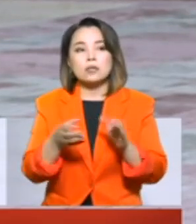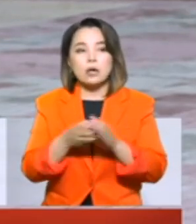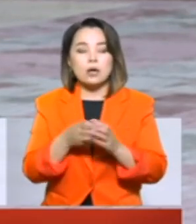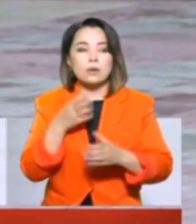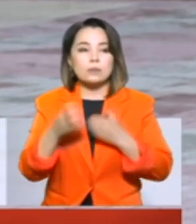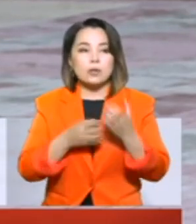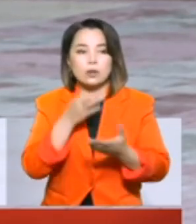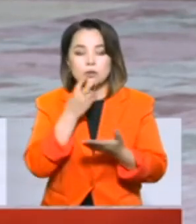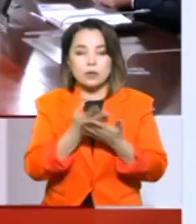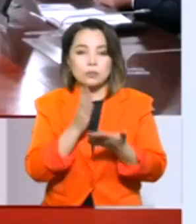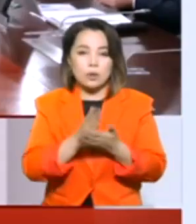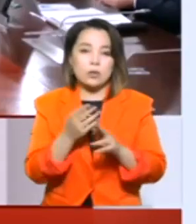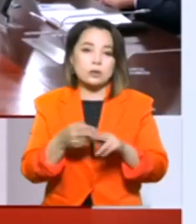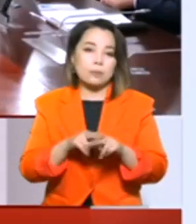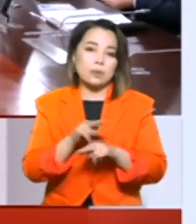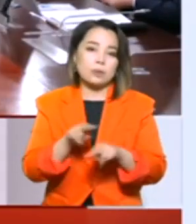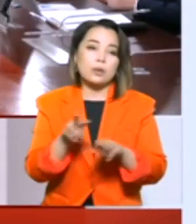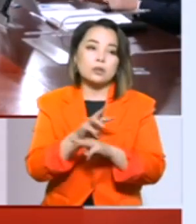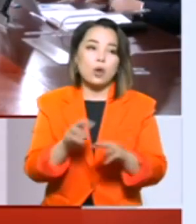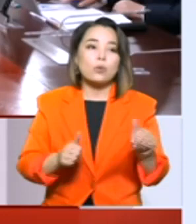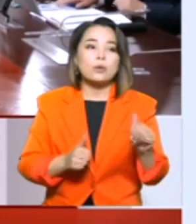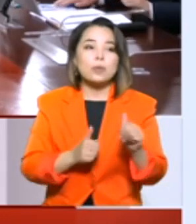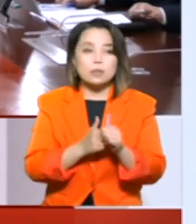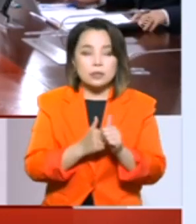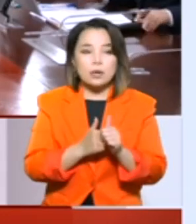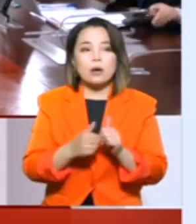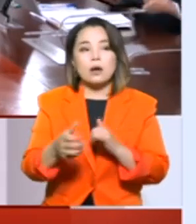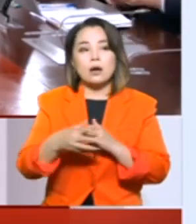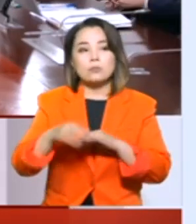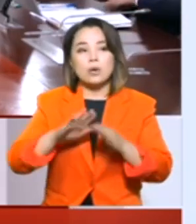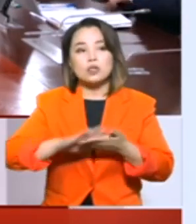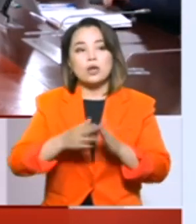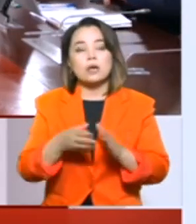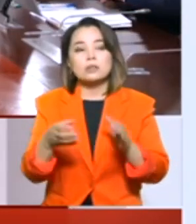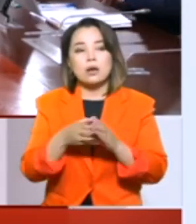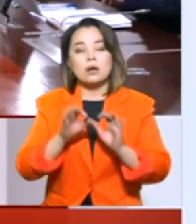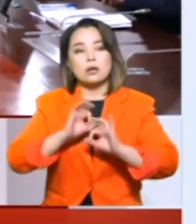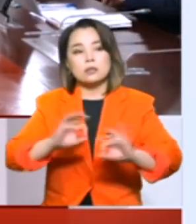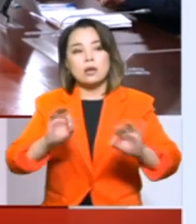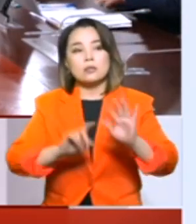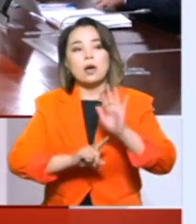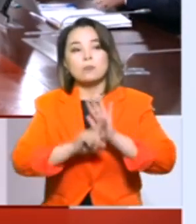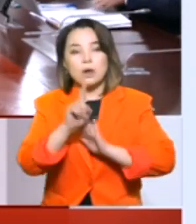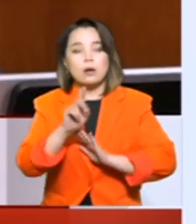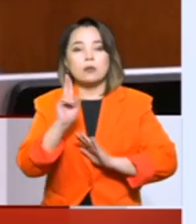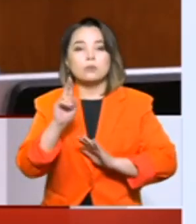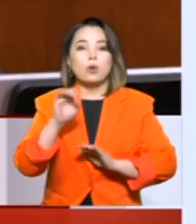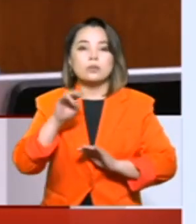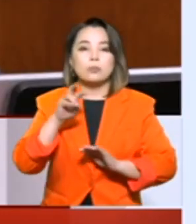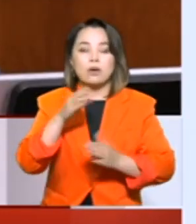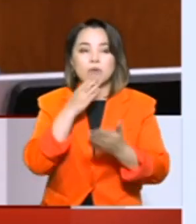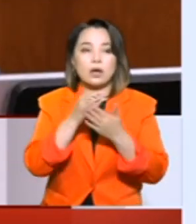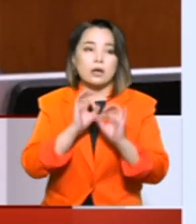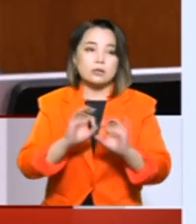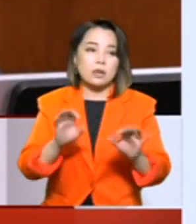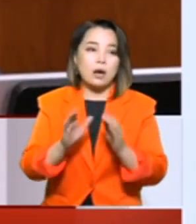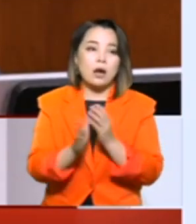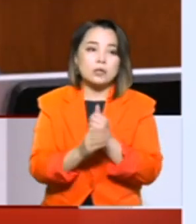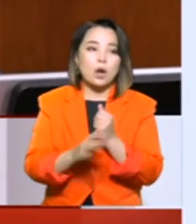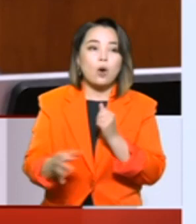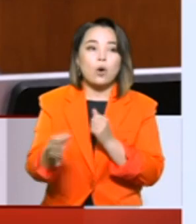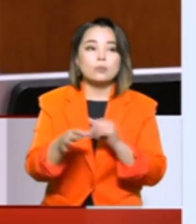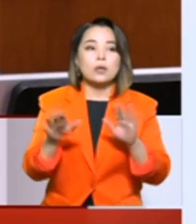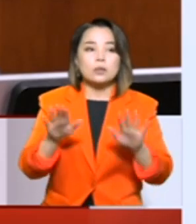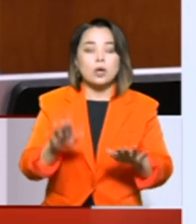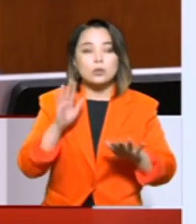алаңдатпай қоймайды. Сондықтан премьер-министрдің орынбасары аймақтардағы ахуалды баяндаудан бастады. Қанат Бозымбаевтың айтуынша, Атырау